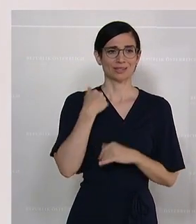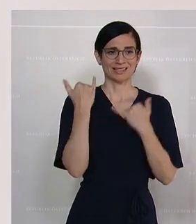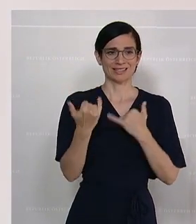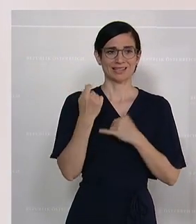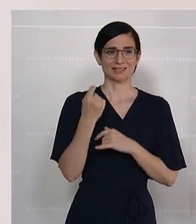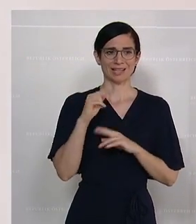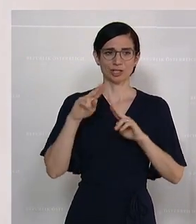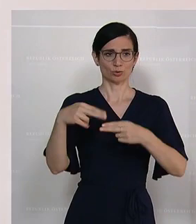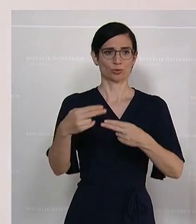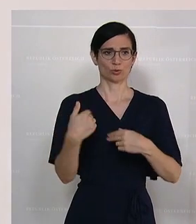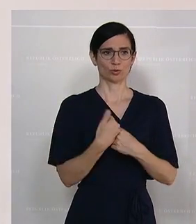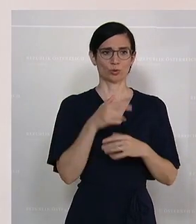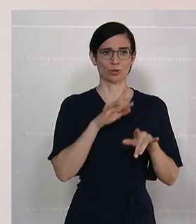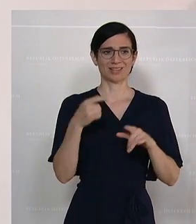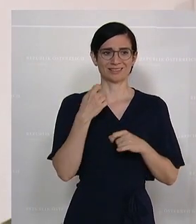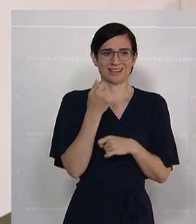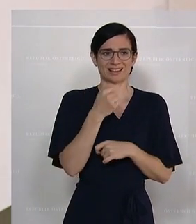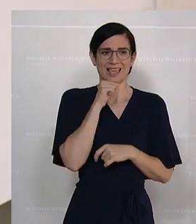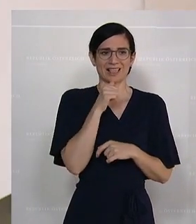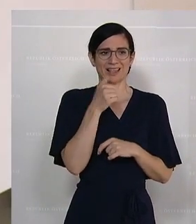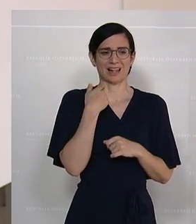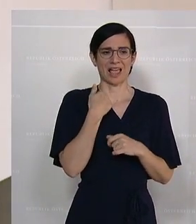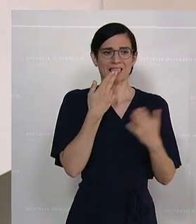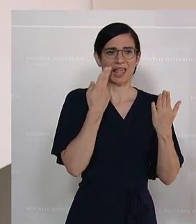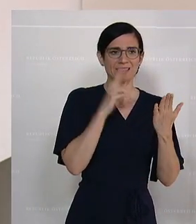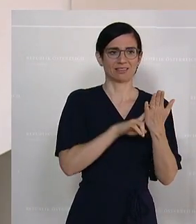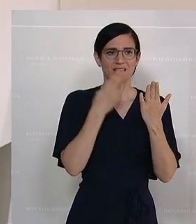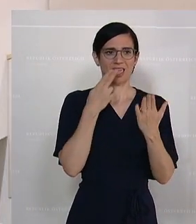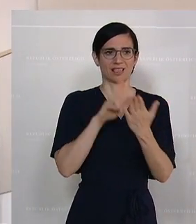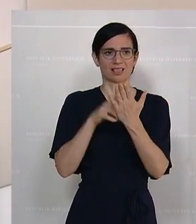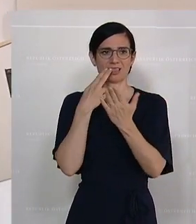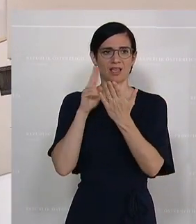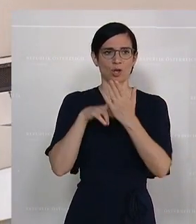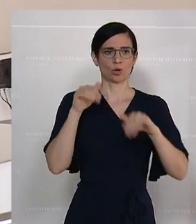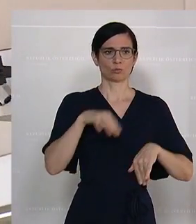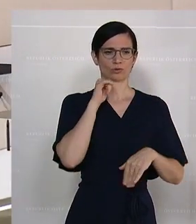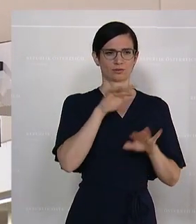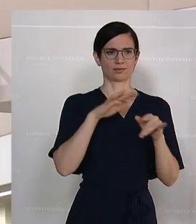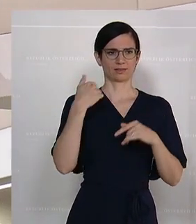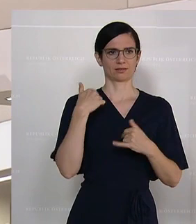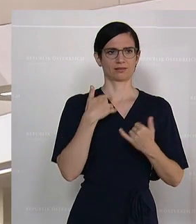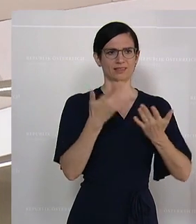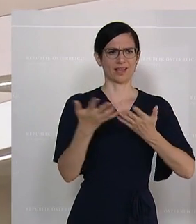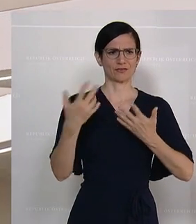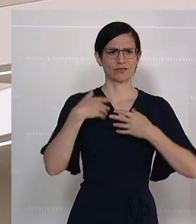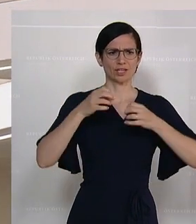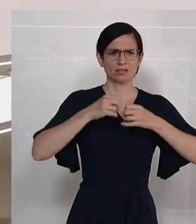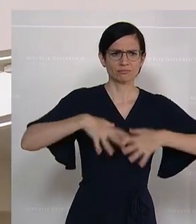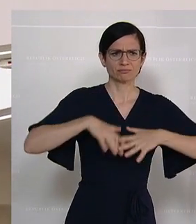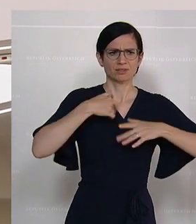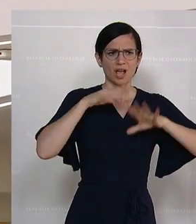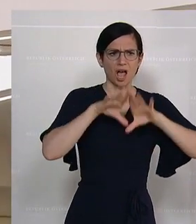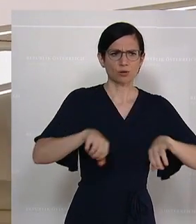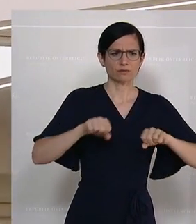zu geben und das protokoll marschall meine damen und herren und die brauchen konstruktionen wählen ruhig nicht garantieren kann dass das geld bei den